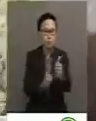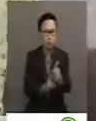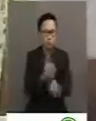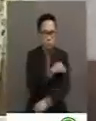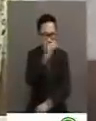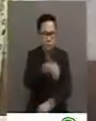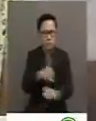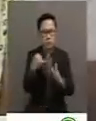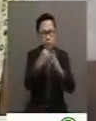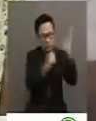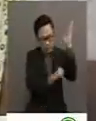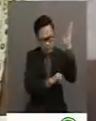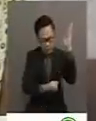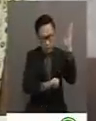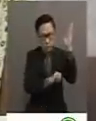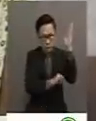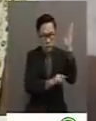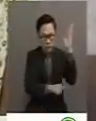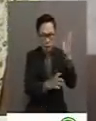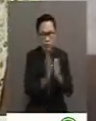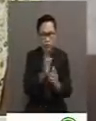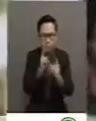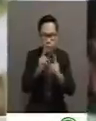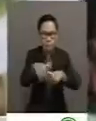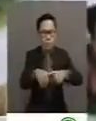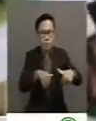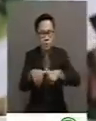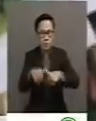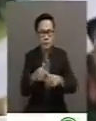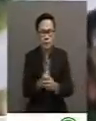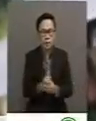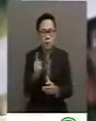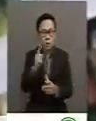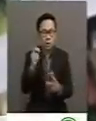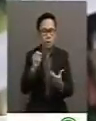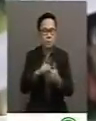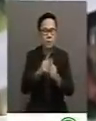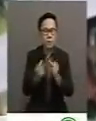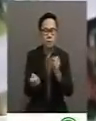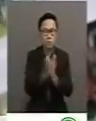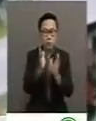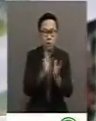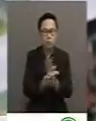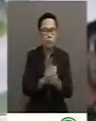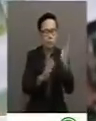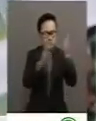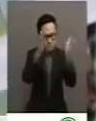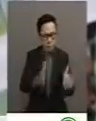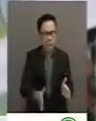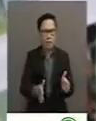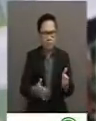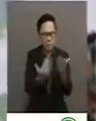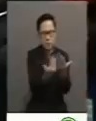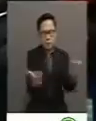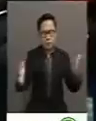าคุณอยู่ศิลป์จินตะภากรไปคุยกับประชาชนครับเพราะว่าประชาชนเขาได้รับผลกระทบถูกกำแพงด้านหลังสอ